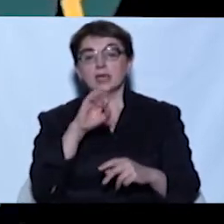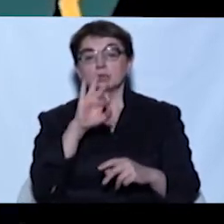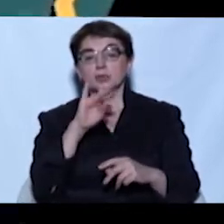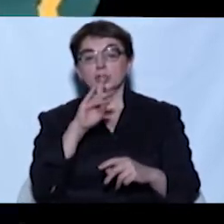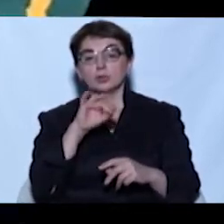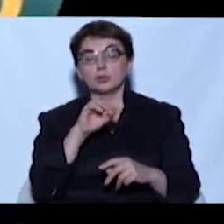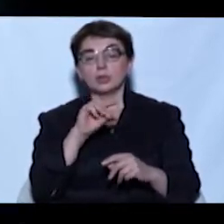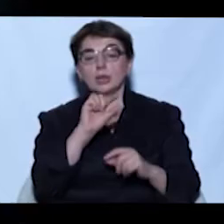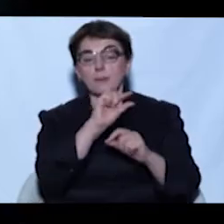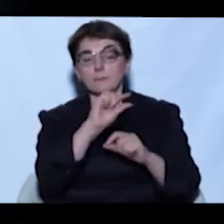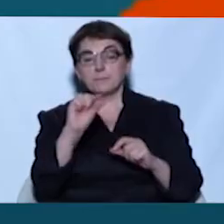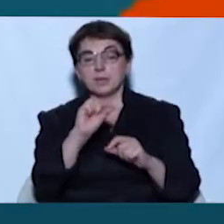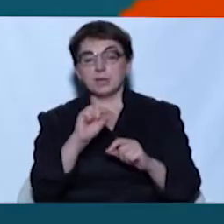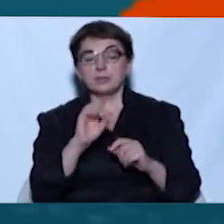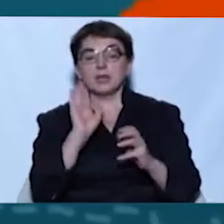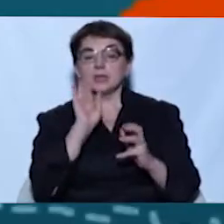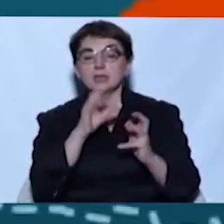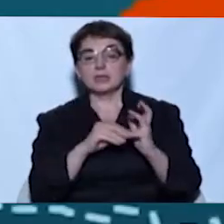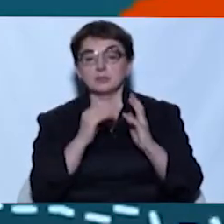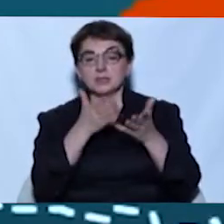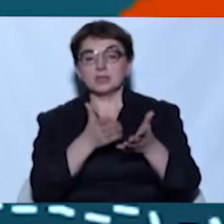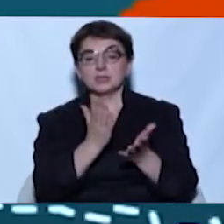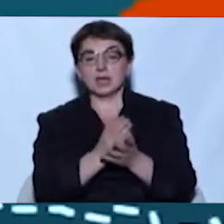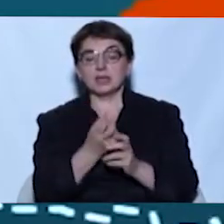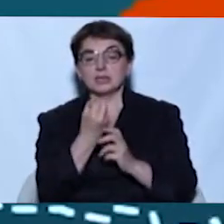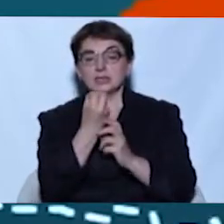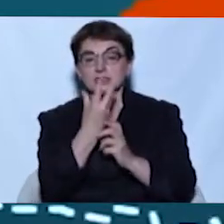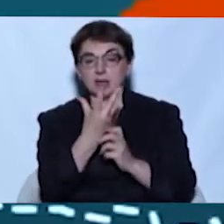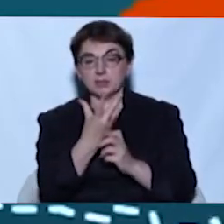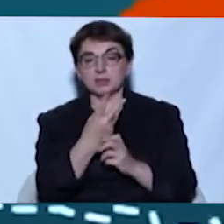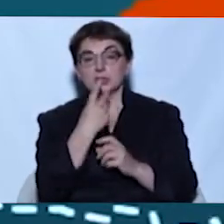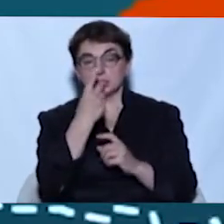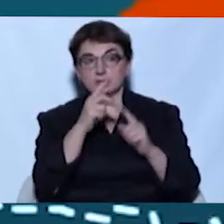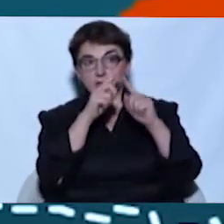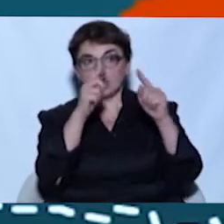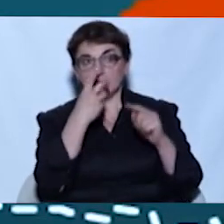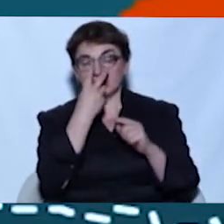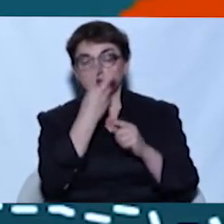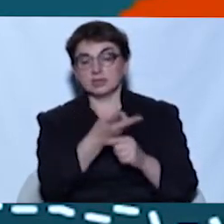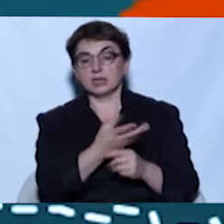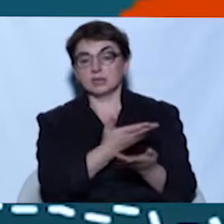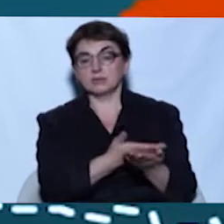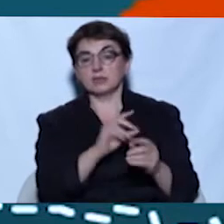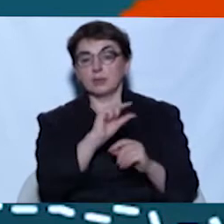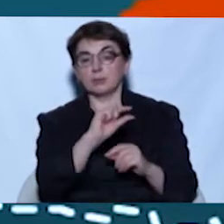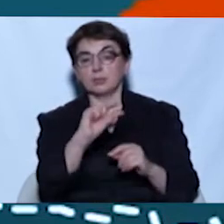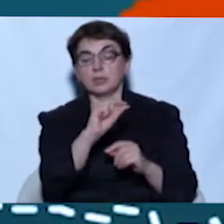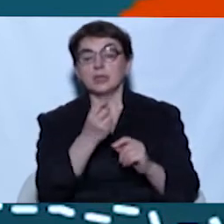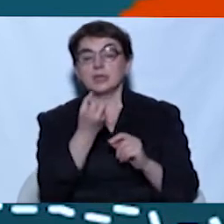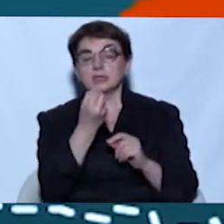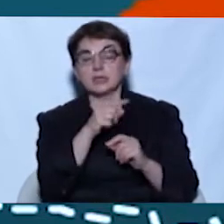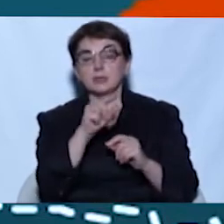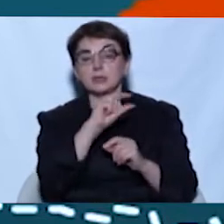ფილები დედამიწაზე სულ არის 13. თქვენ ხედავთ ახლა ეკრანზე ამ ფილებს. ამ 13